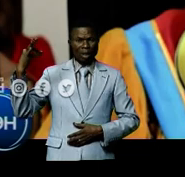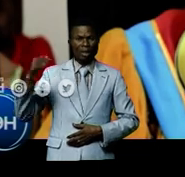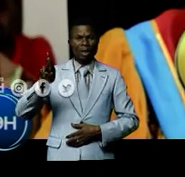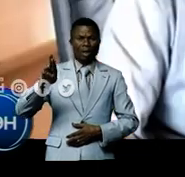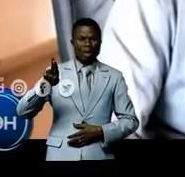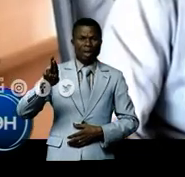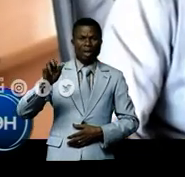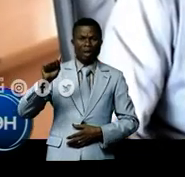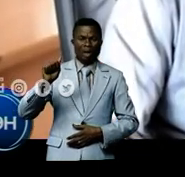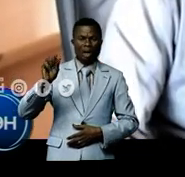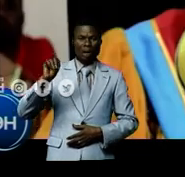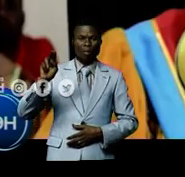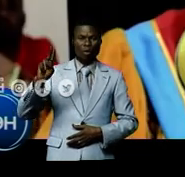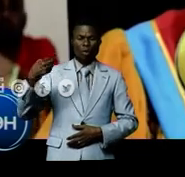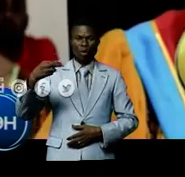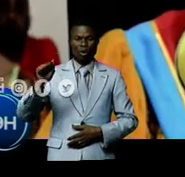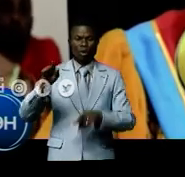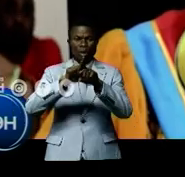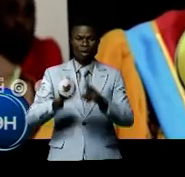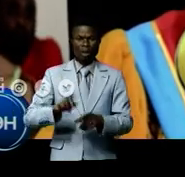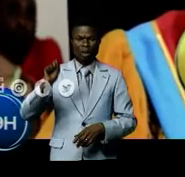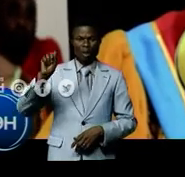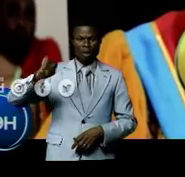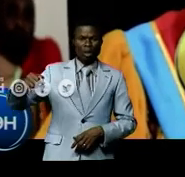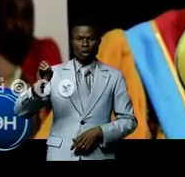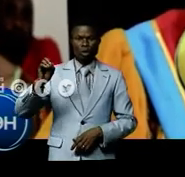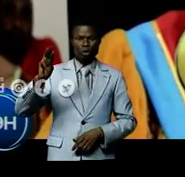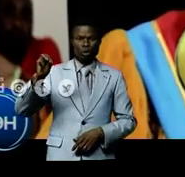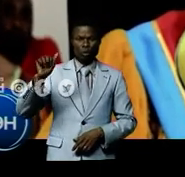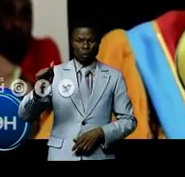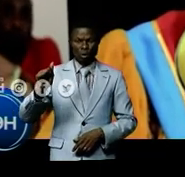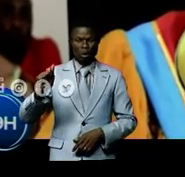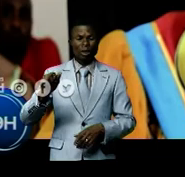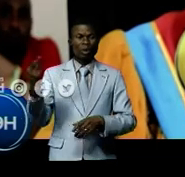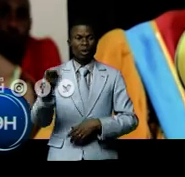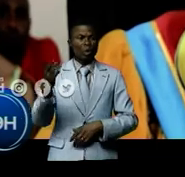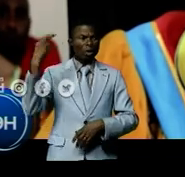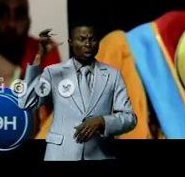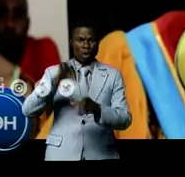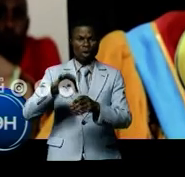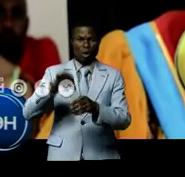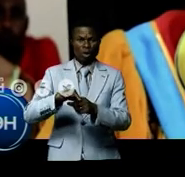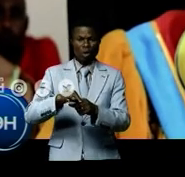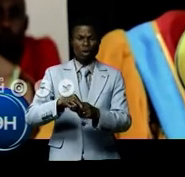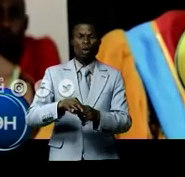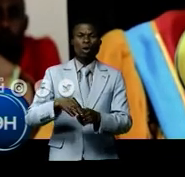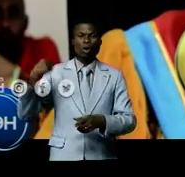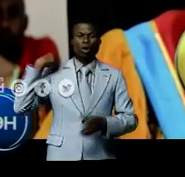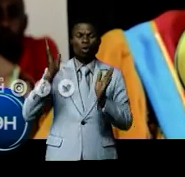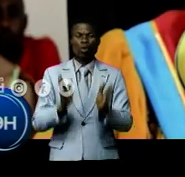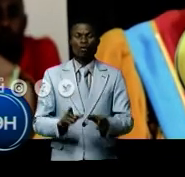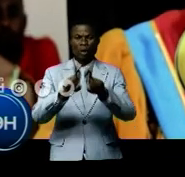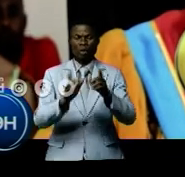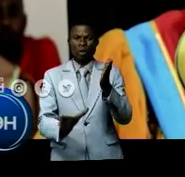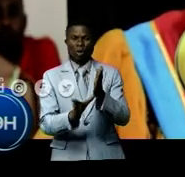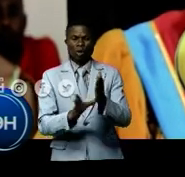Kinanda Hibert et Tsuma Yafal Bernard ont été élus respectivement gouverneur et